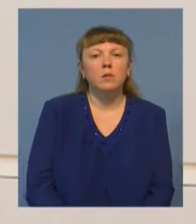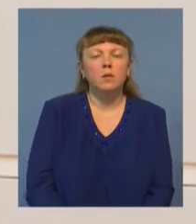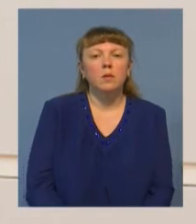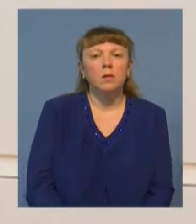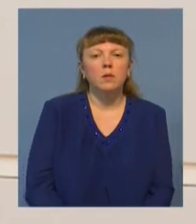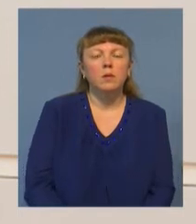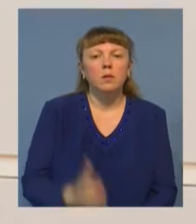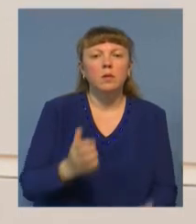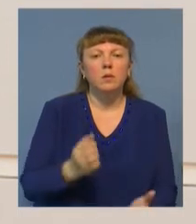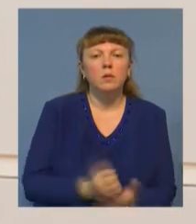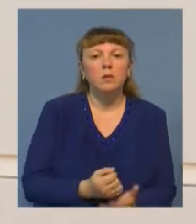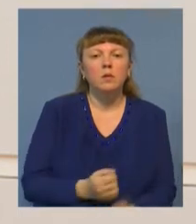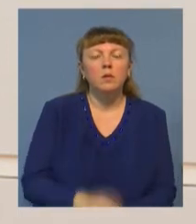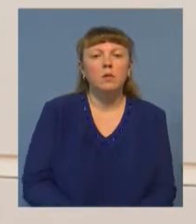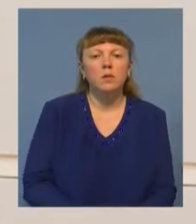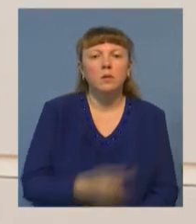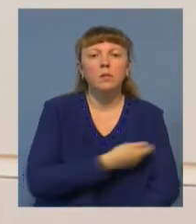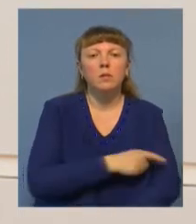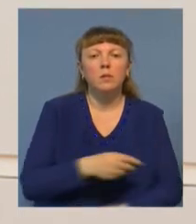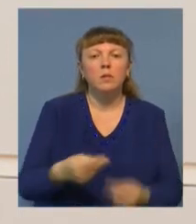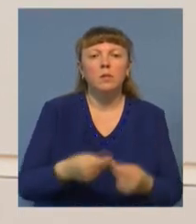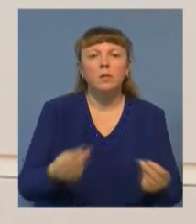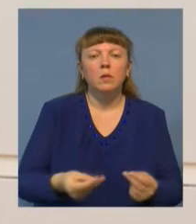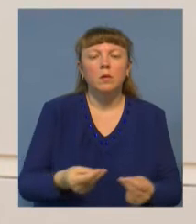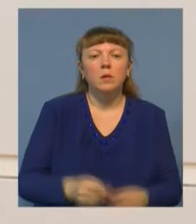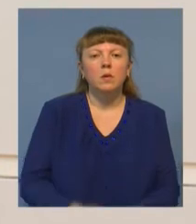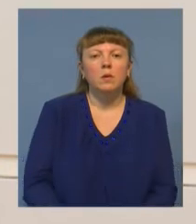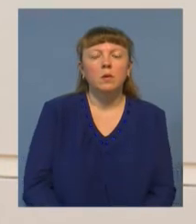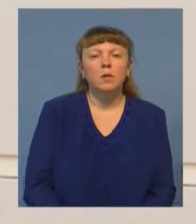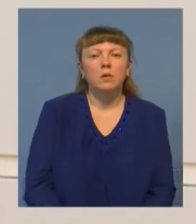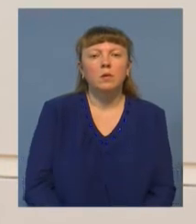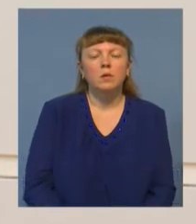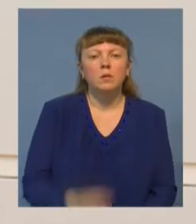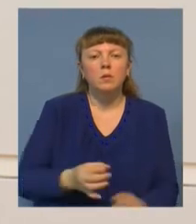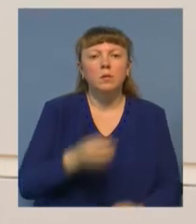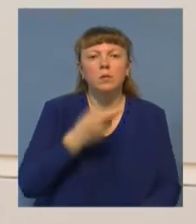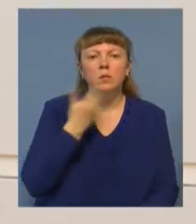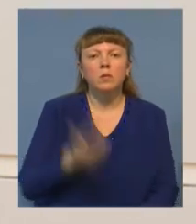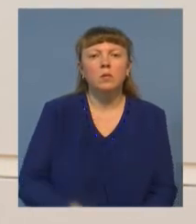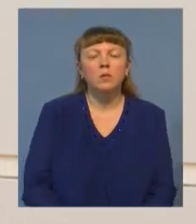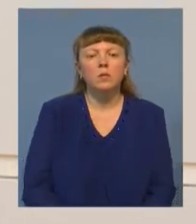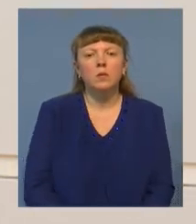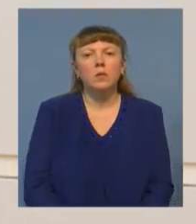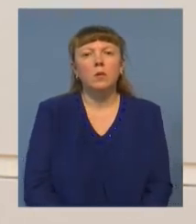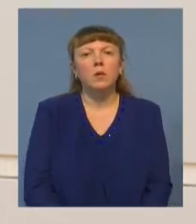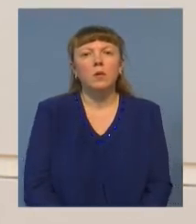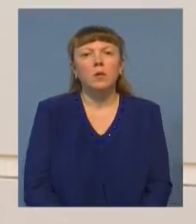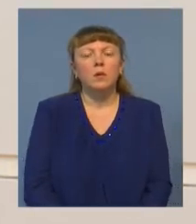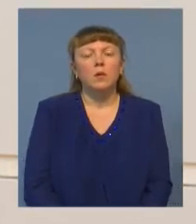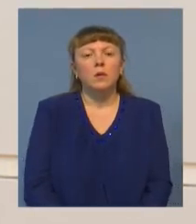факт нахождения в брачных отношениях, фактических брачных отношениях, вот судом не устанавливается данный